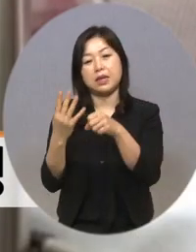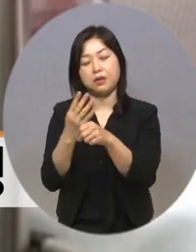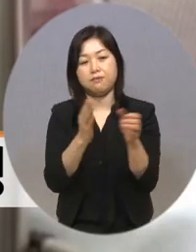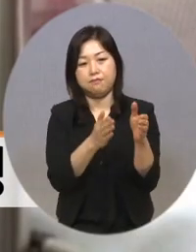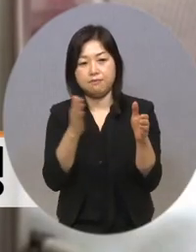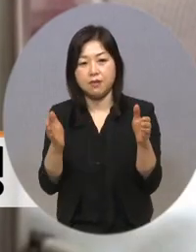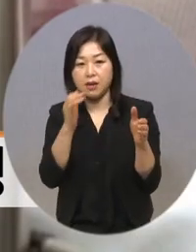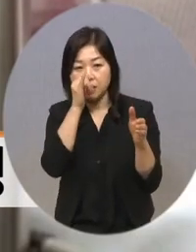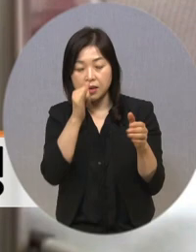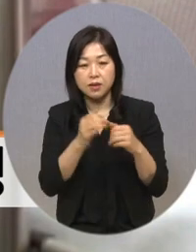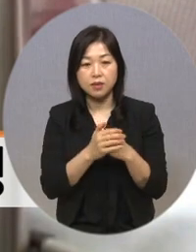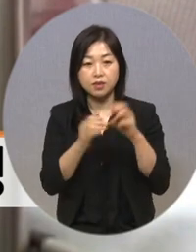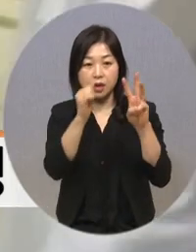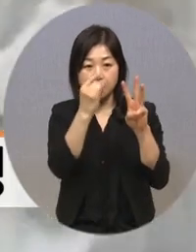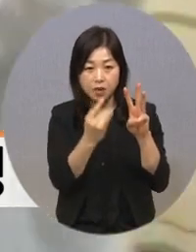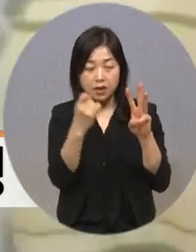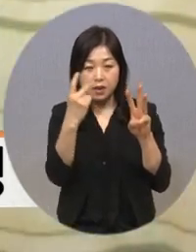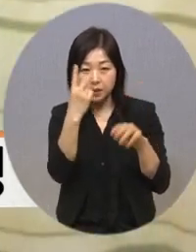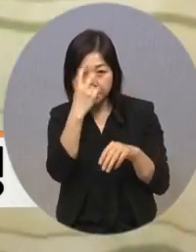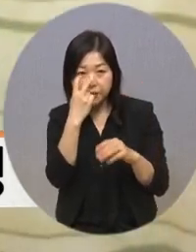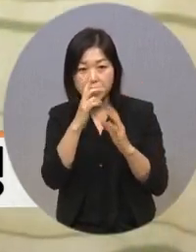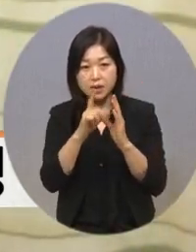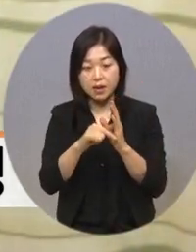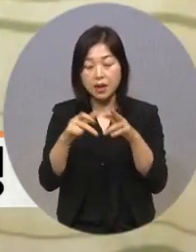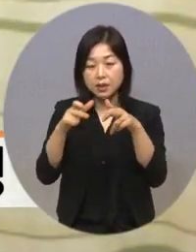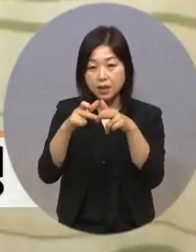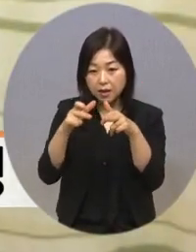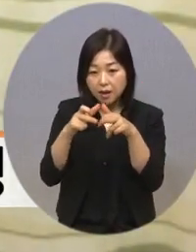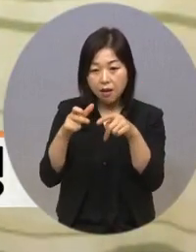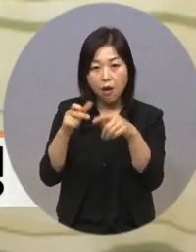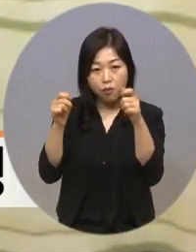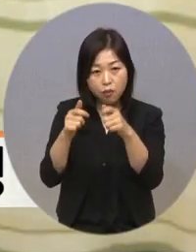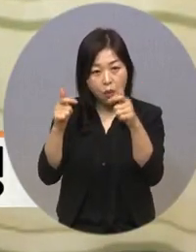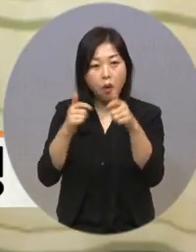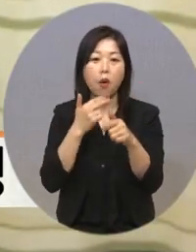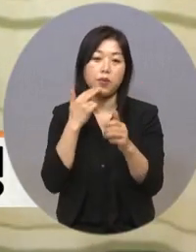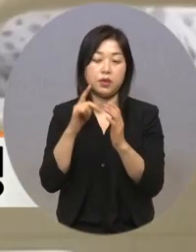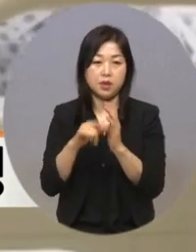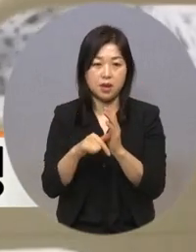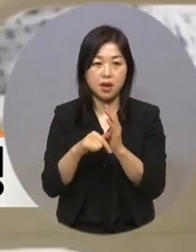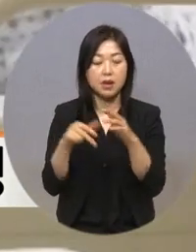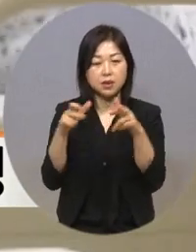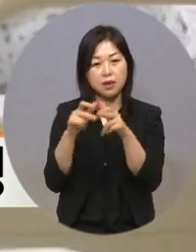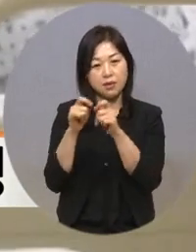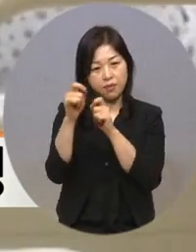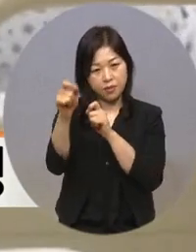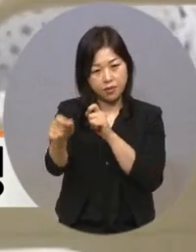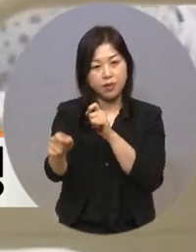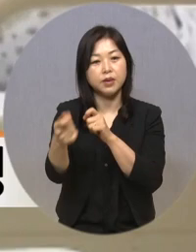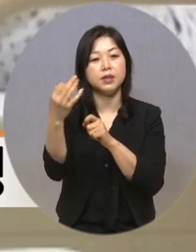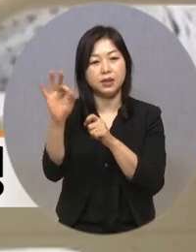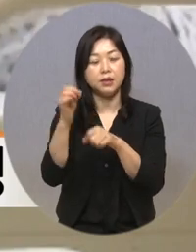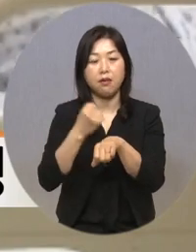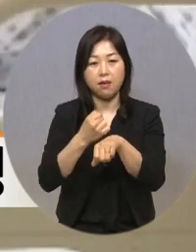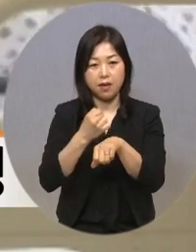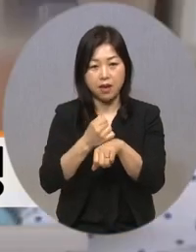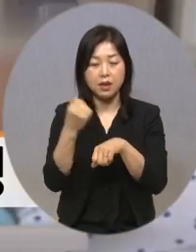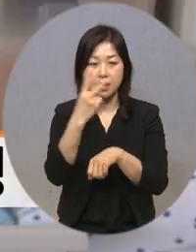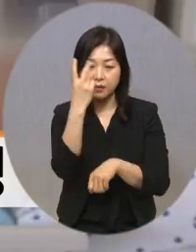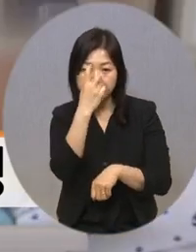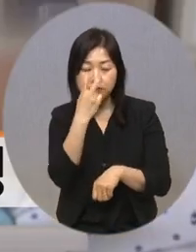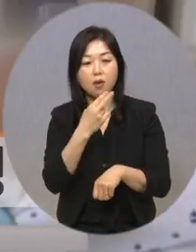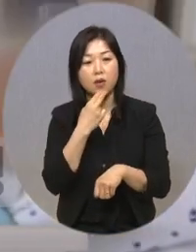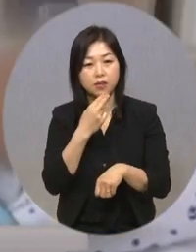3회 재판정 기간 동안 장애 상태의 변동이 없는 경우 연구장애로 인정해 재판정 절차 없이 장애인